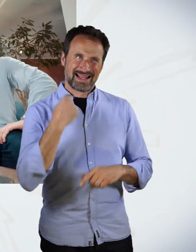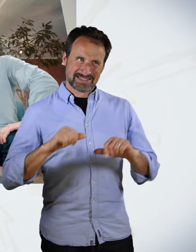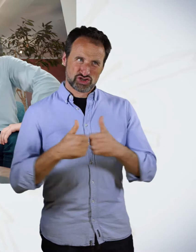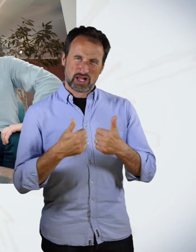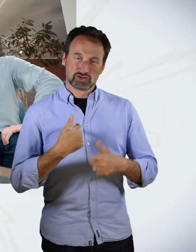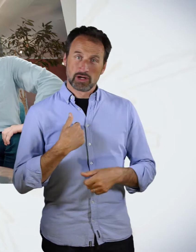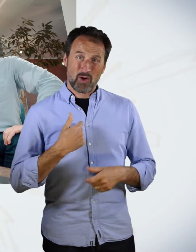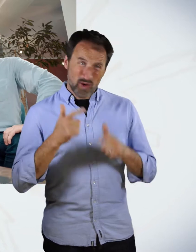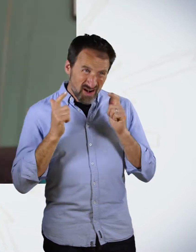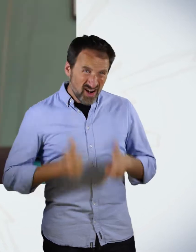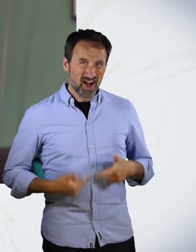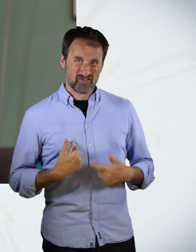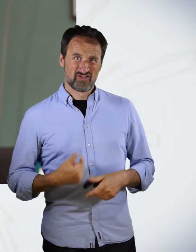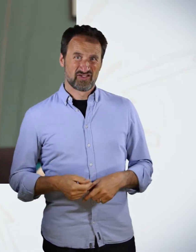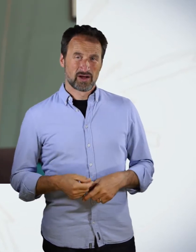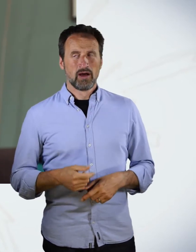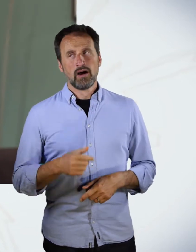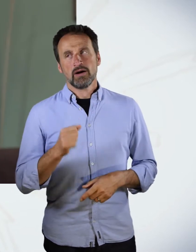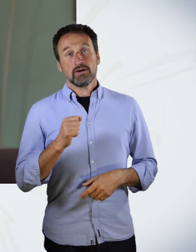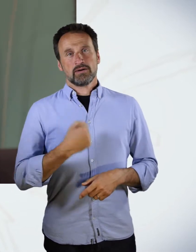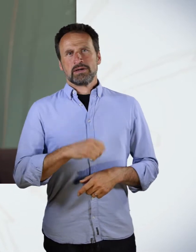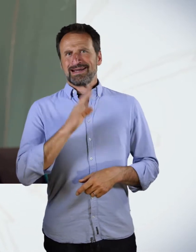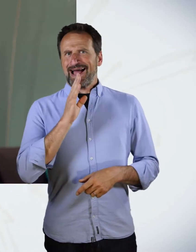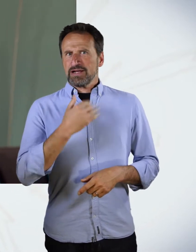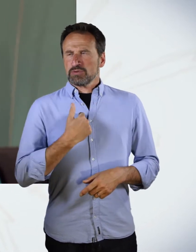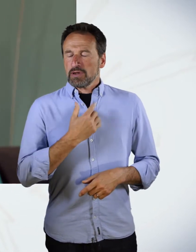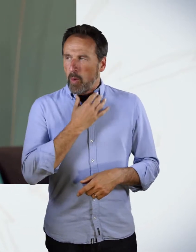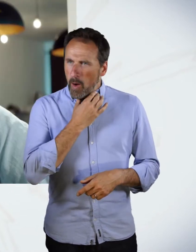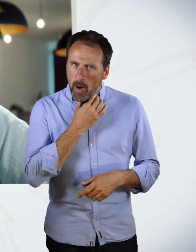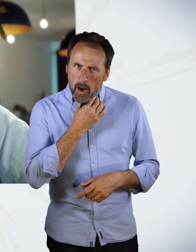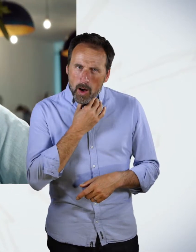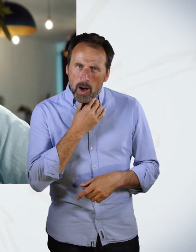Challenge. Da hatte ich auch gar keine Lust. Boah, ich kann nicht reden.